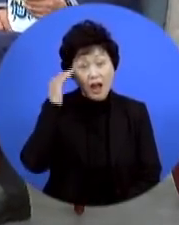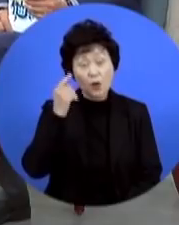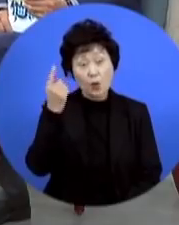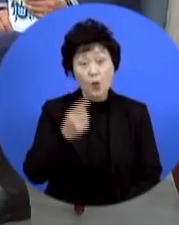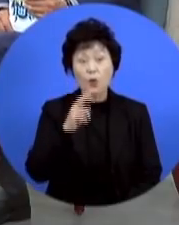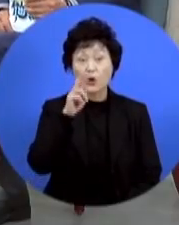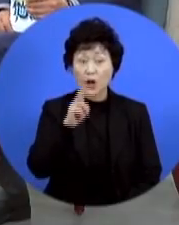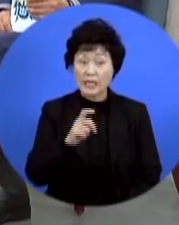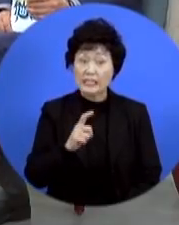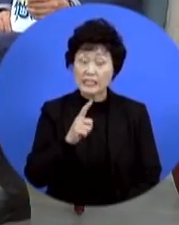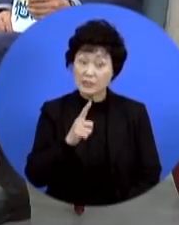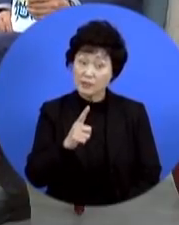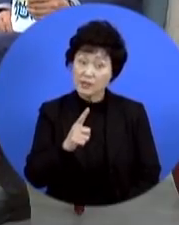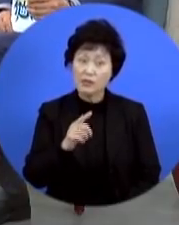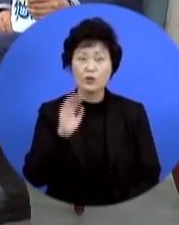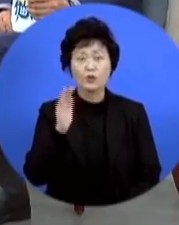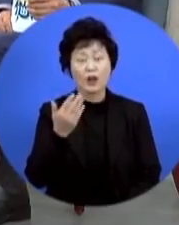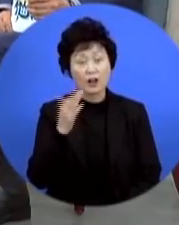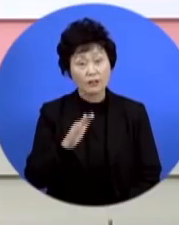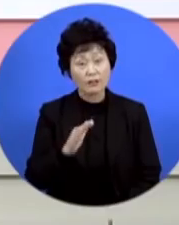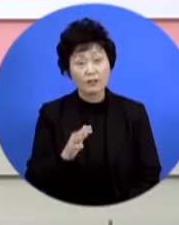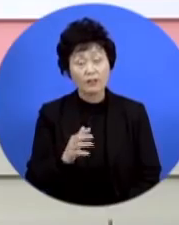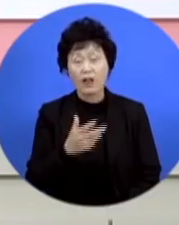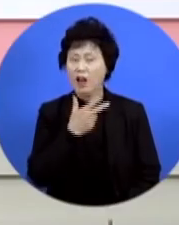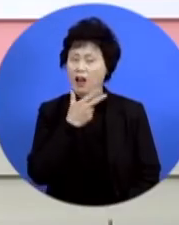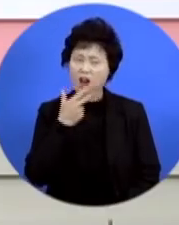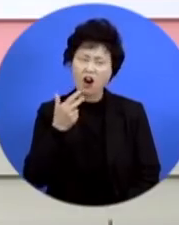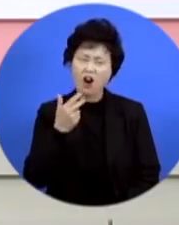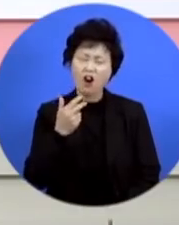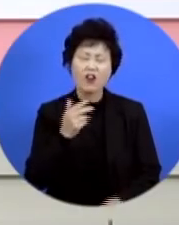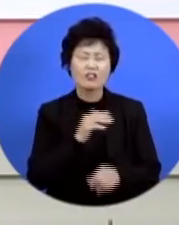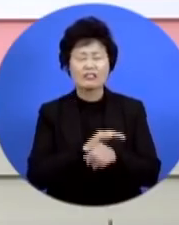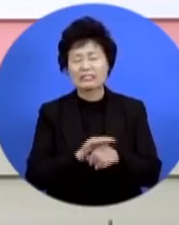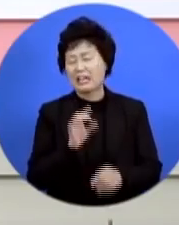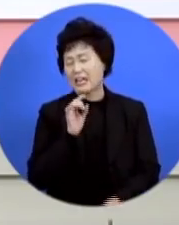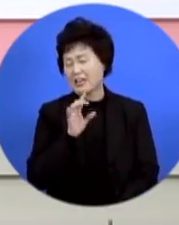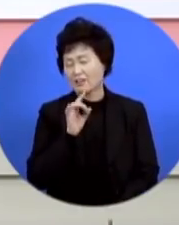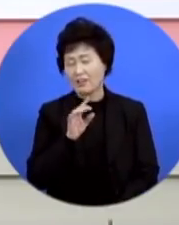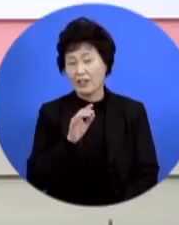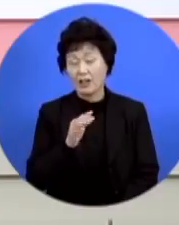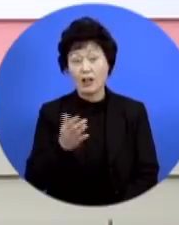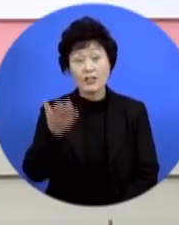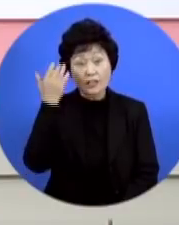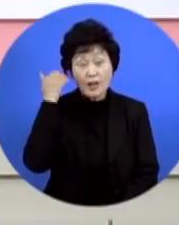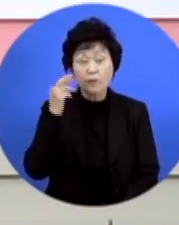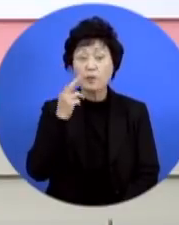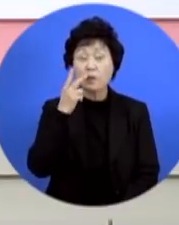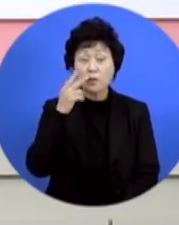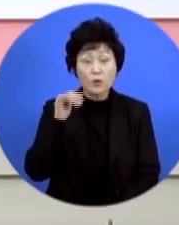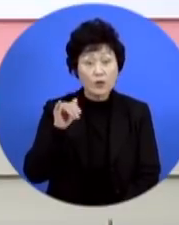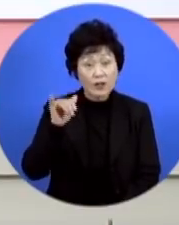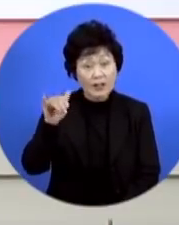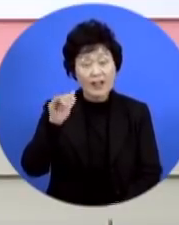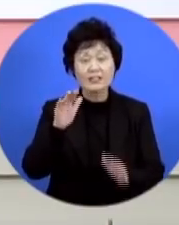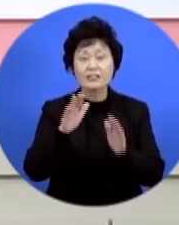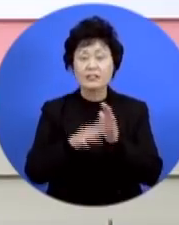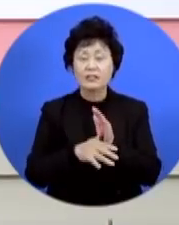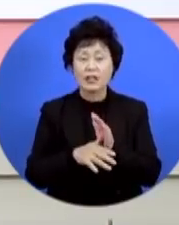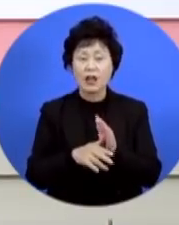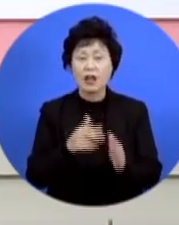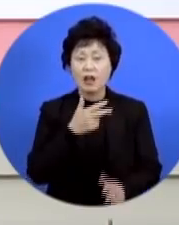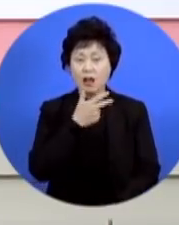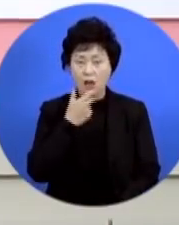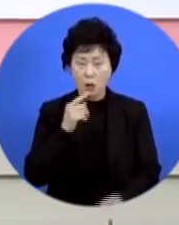예, 이제는 영어가 안 나와요. 영어가 안 돼요. 영어가 힘드세요. 그러실 거야. 저 지난번에 미국 맞아요. 갔을 때 미국 웨이트레스한테 스프라이트 시켜야